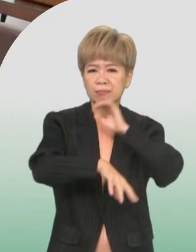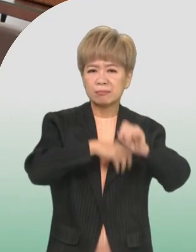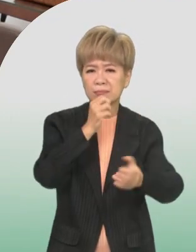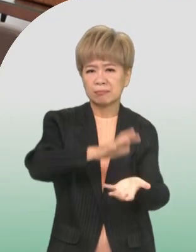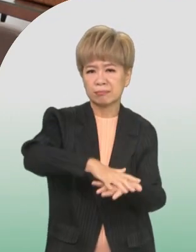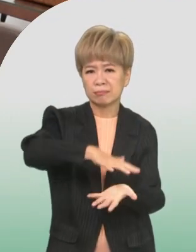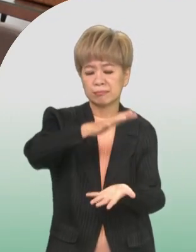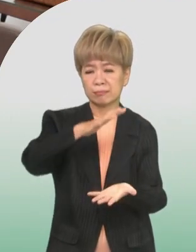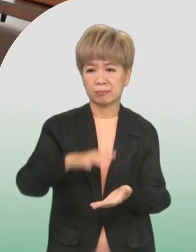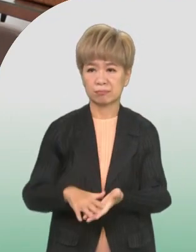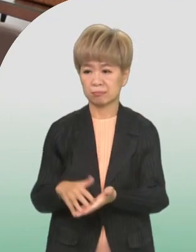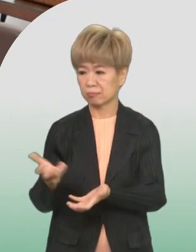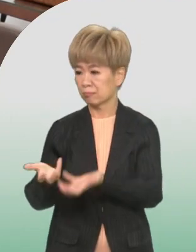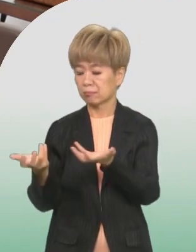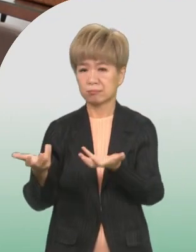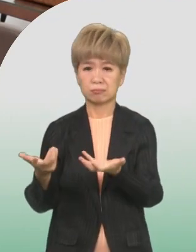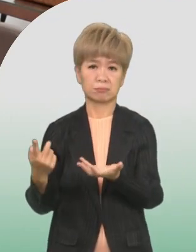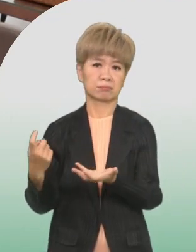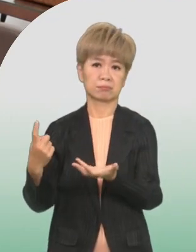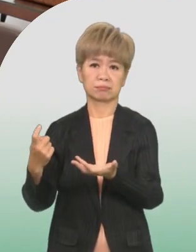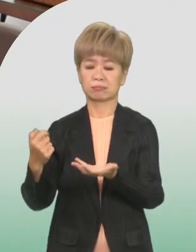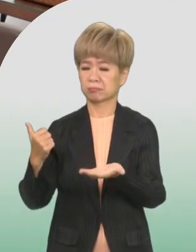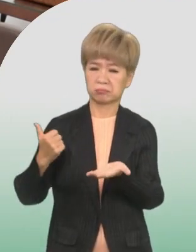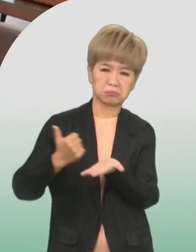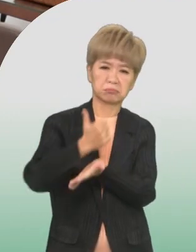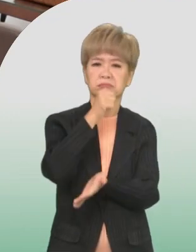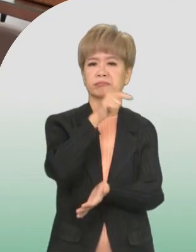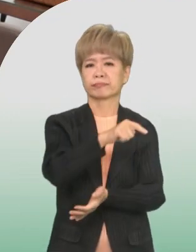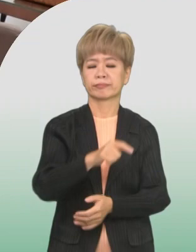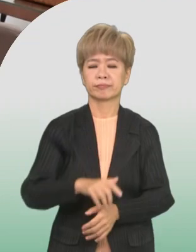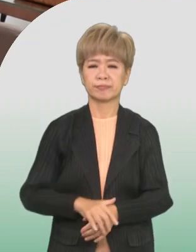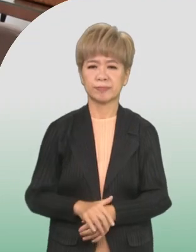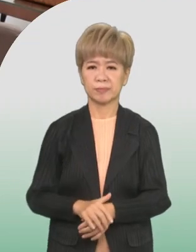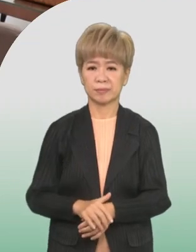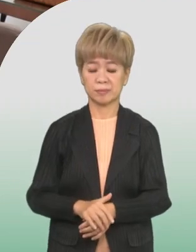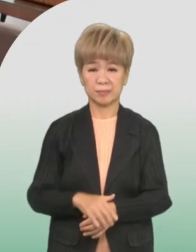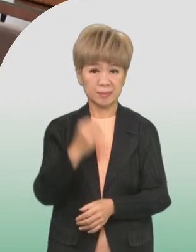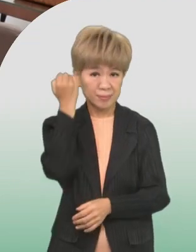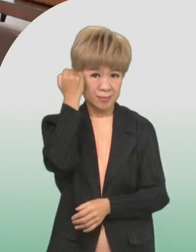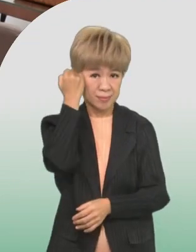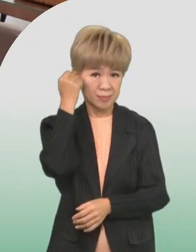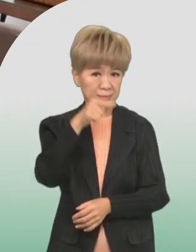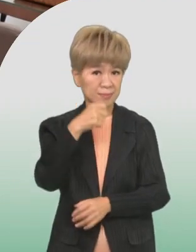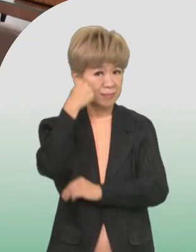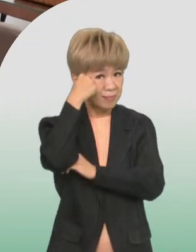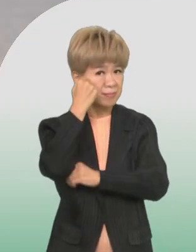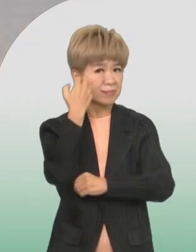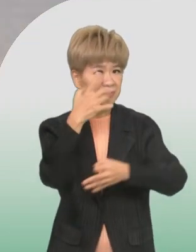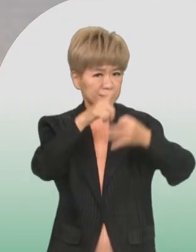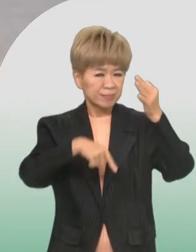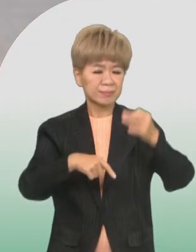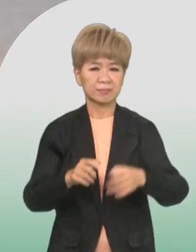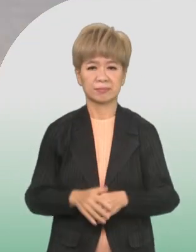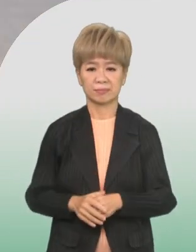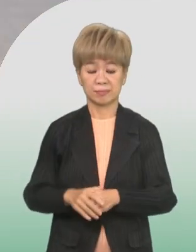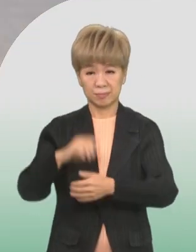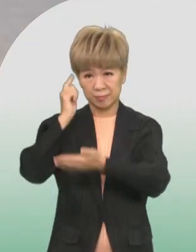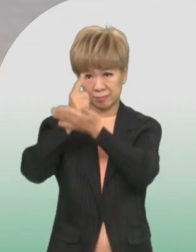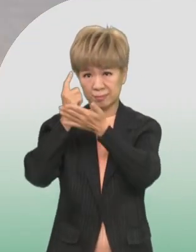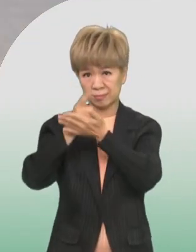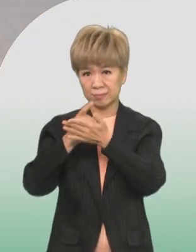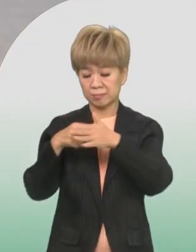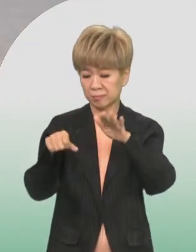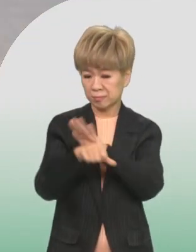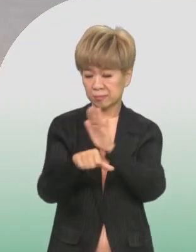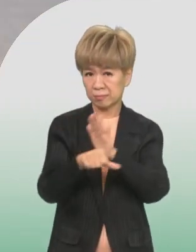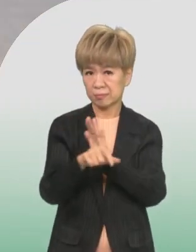办法地方烧的地方，全部拿到新丰乡这边。变成受灾户全部都是新丰乡的， 每日的进入的垃